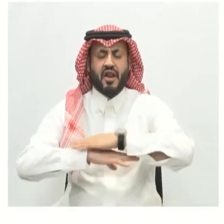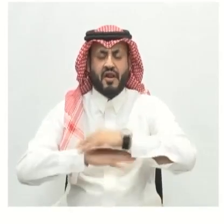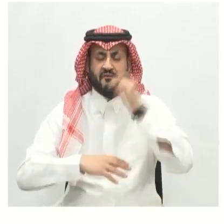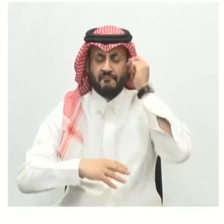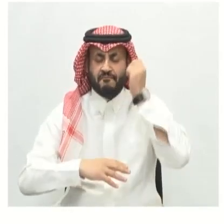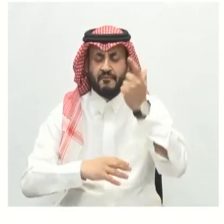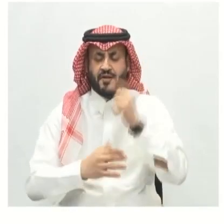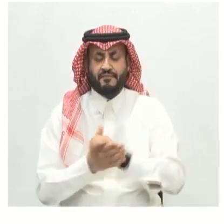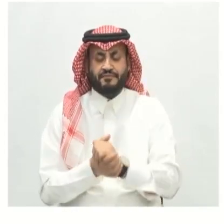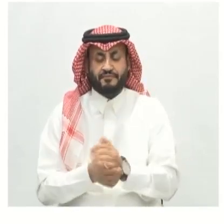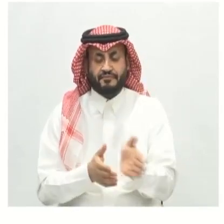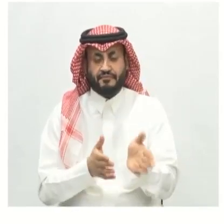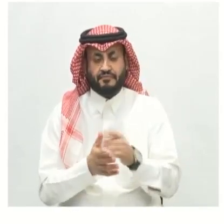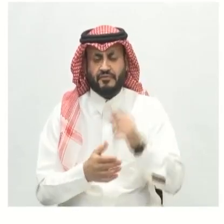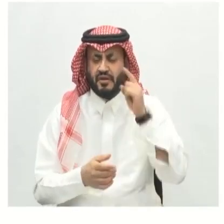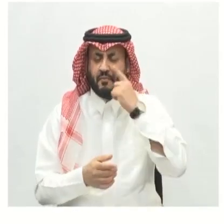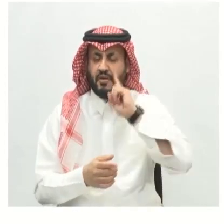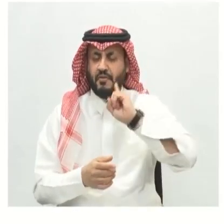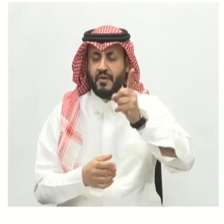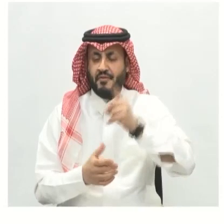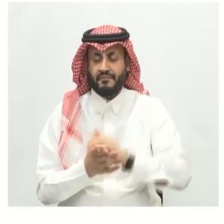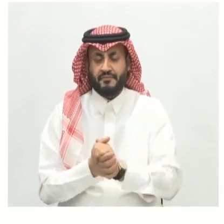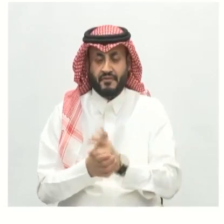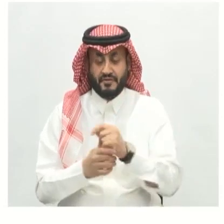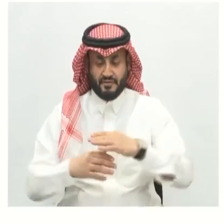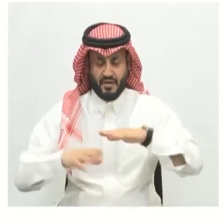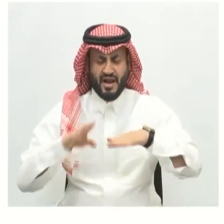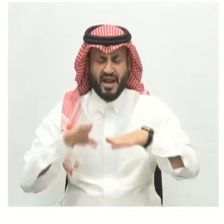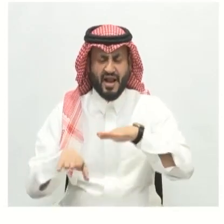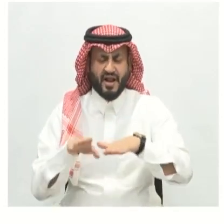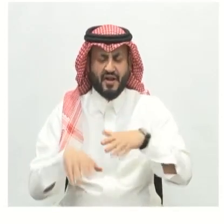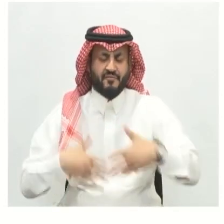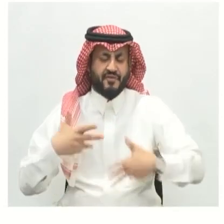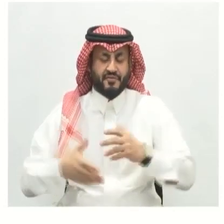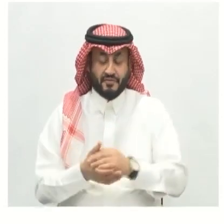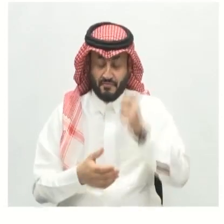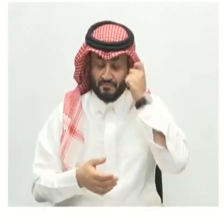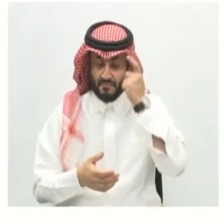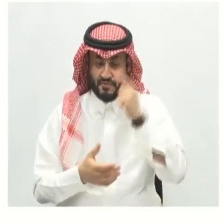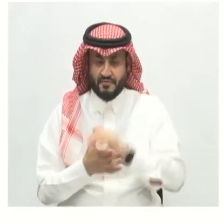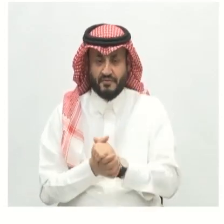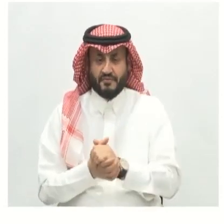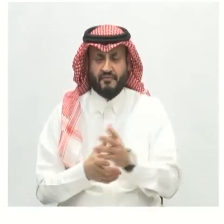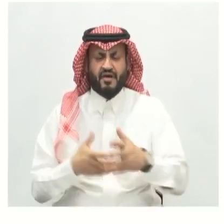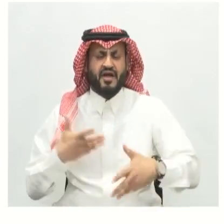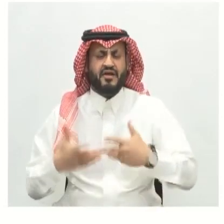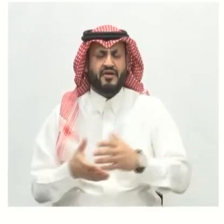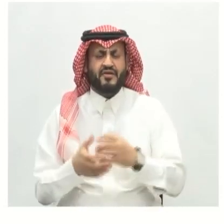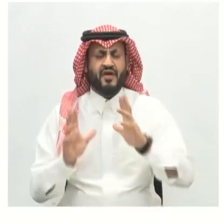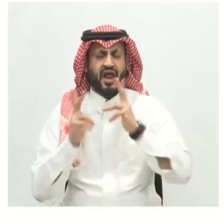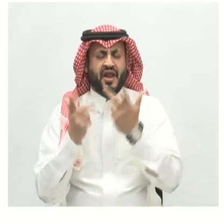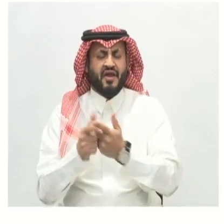العقل وبعد وبعد في النظر واعتدال في المزاج ونباهته